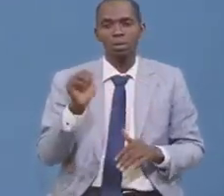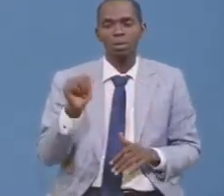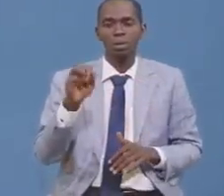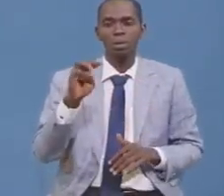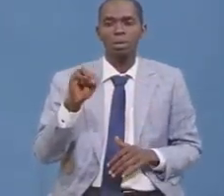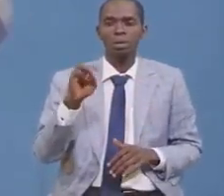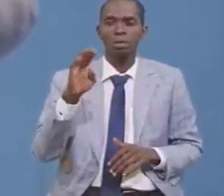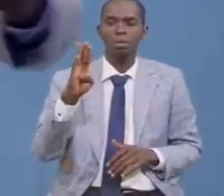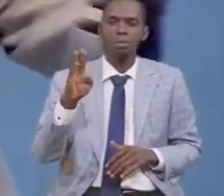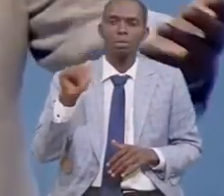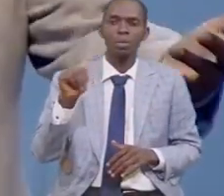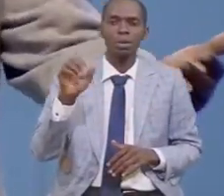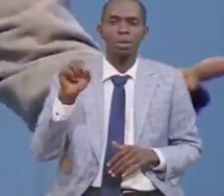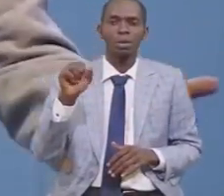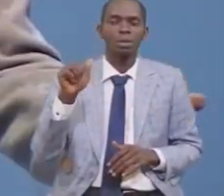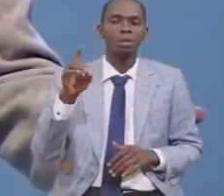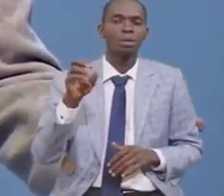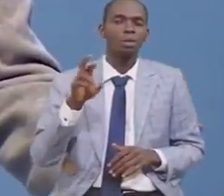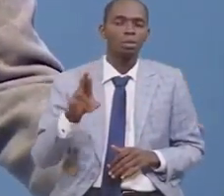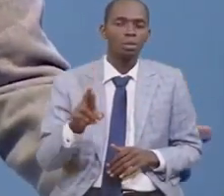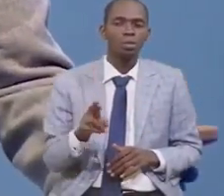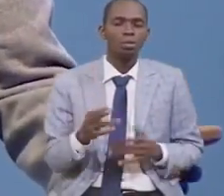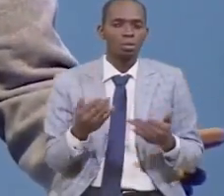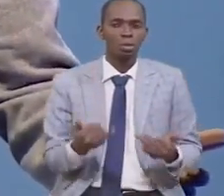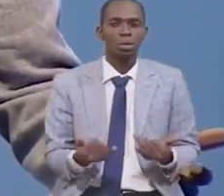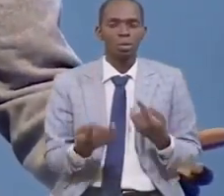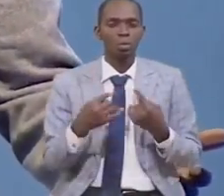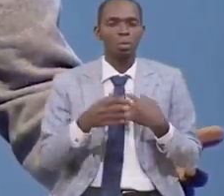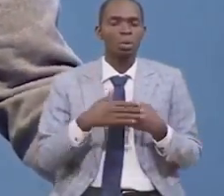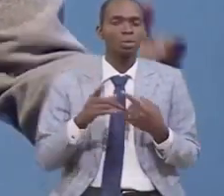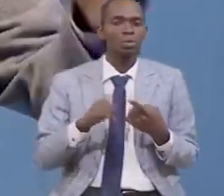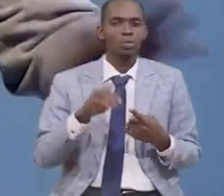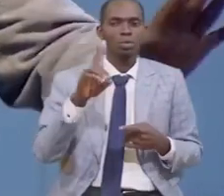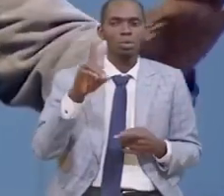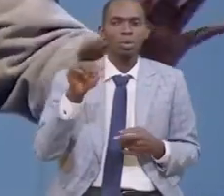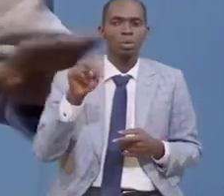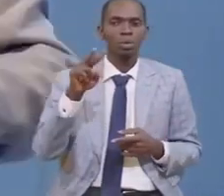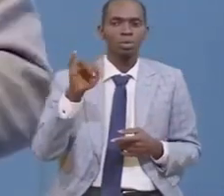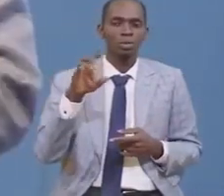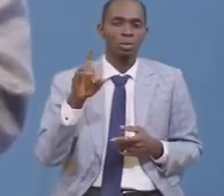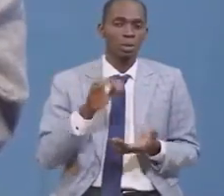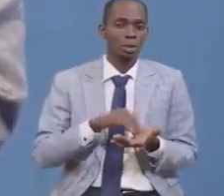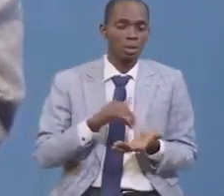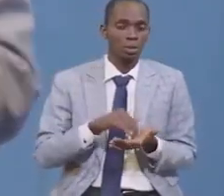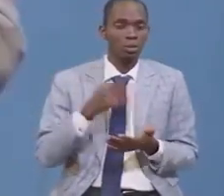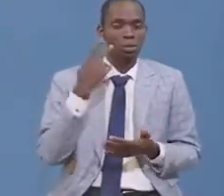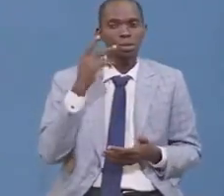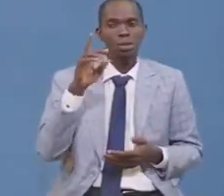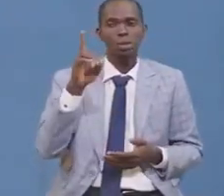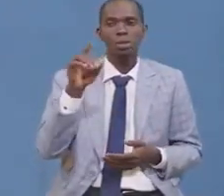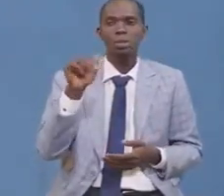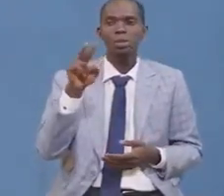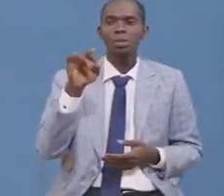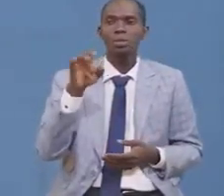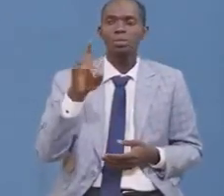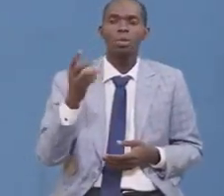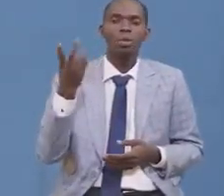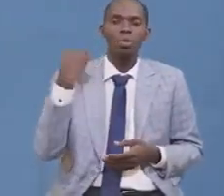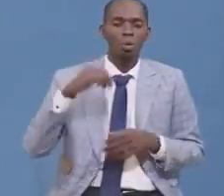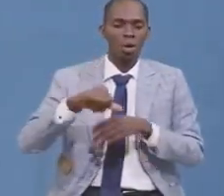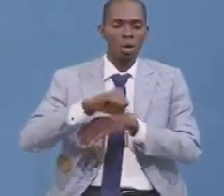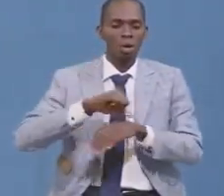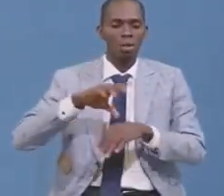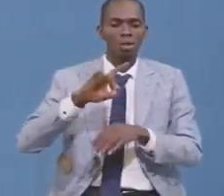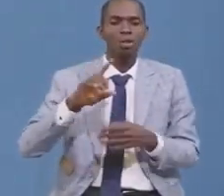కూడా అనుగ్రహిస్తున్నారు. I come back to David again. ఆ యొక్క దావీదు కథలోనికి రండి. David was anointed. దావీదు అభిషిక్తుడు. To be